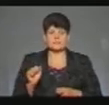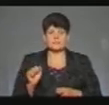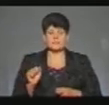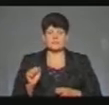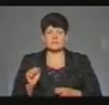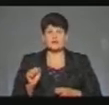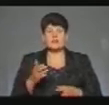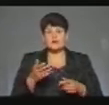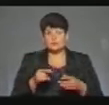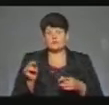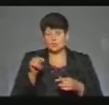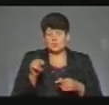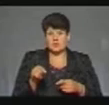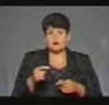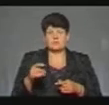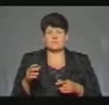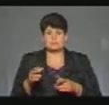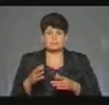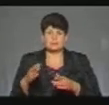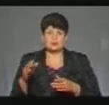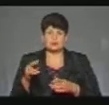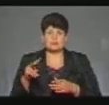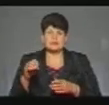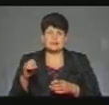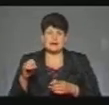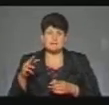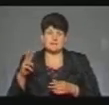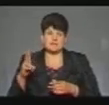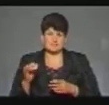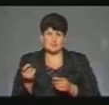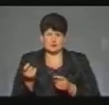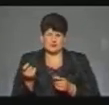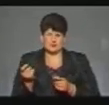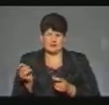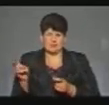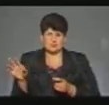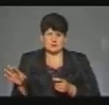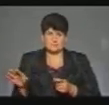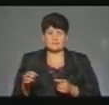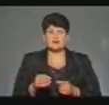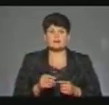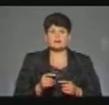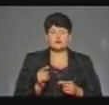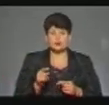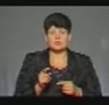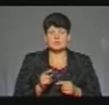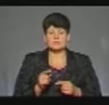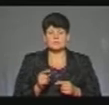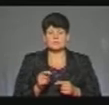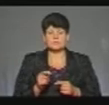вони не хотіли виїжджати. Через то їх лева частка – це кінець 45-46 рік, а ми говоримо 44-45. Так от,